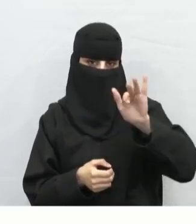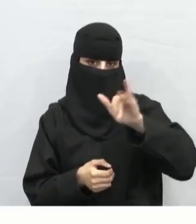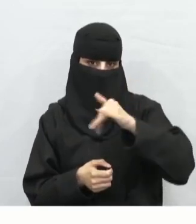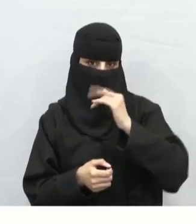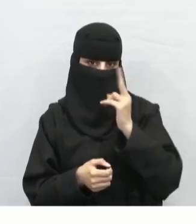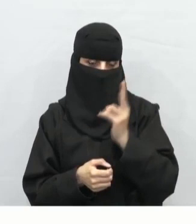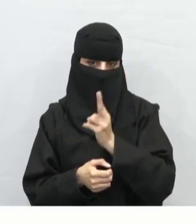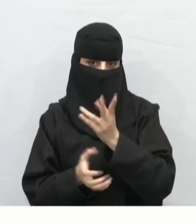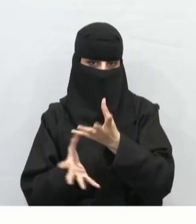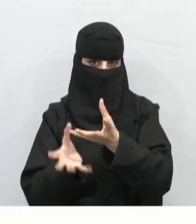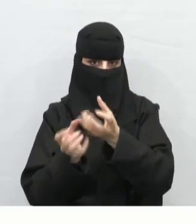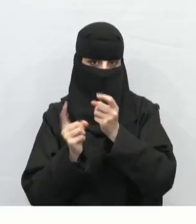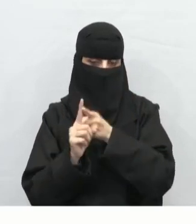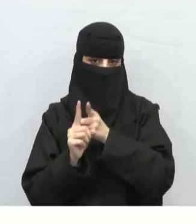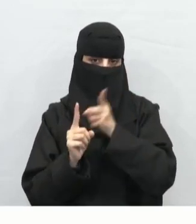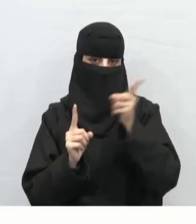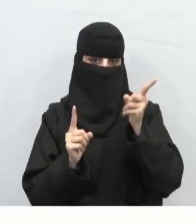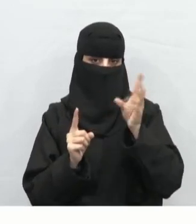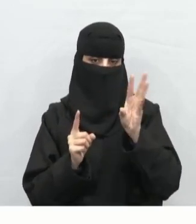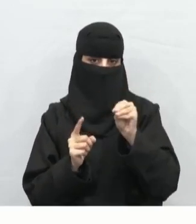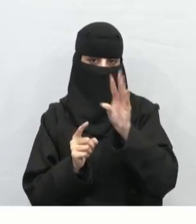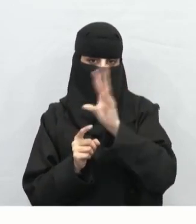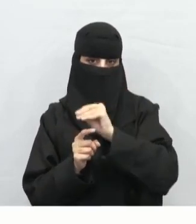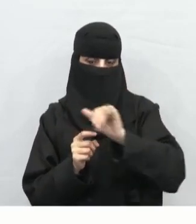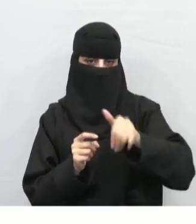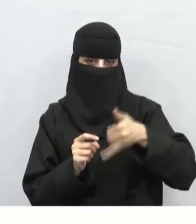خذ اليه بعض العسل